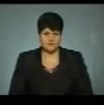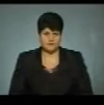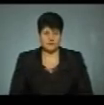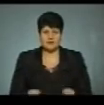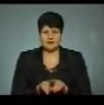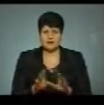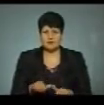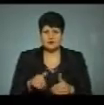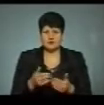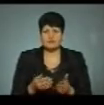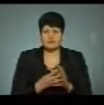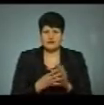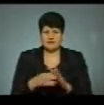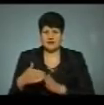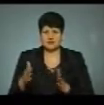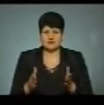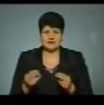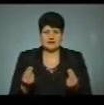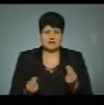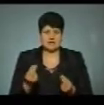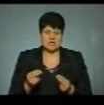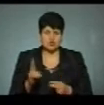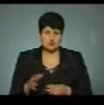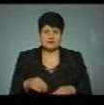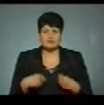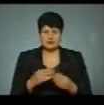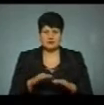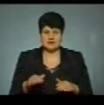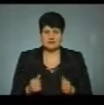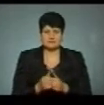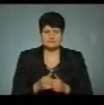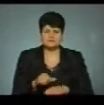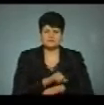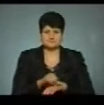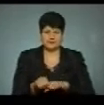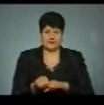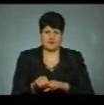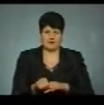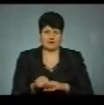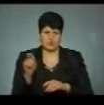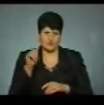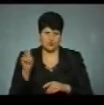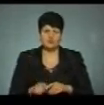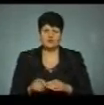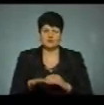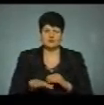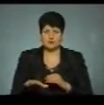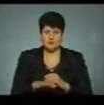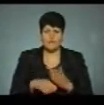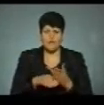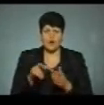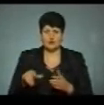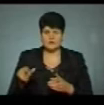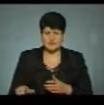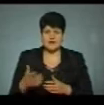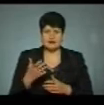Також передають близько 9 ящиків іграшок. Їх доставлять дітям в прифронтову зону, каже Андрій Савчук. Волонтери з Тернопільського краєвого